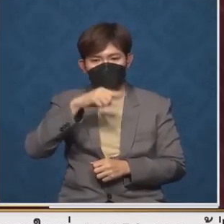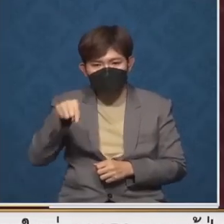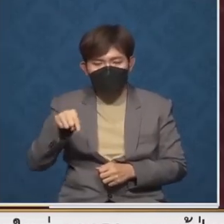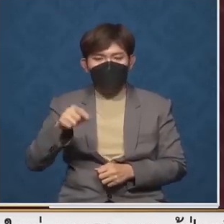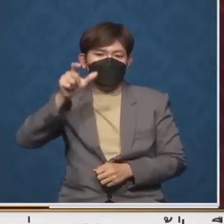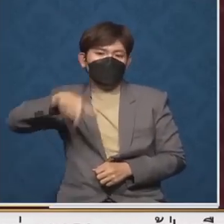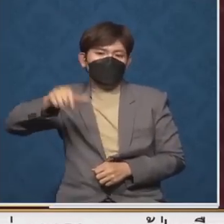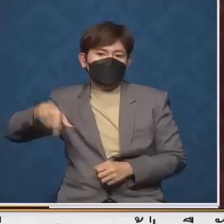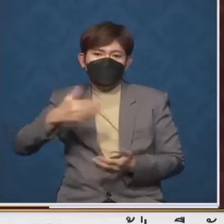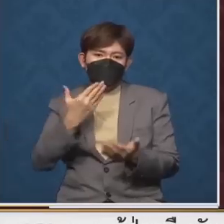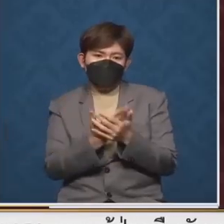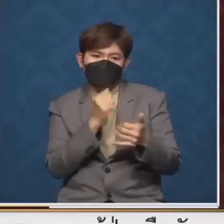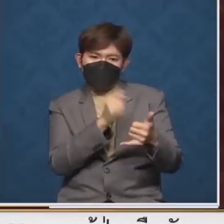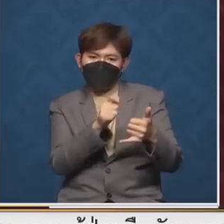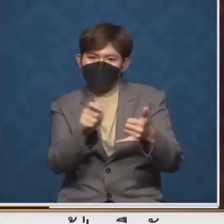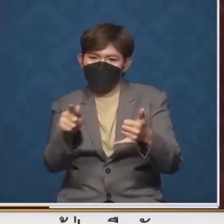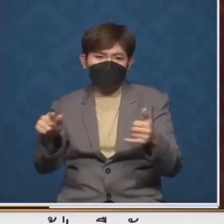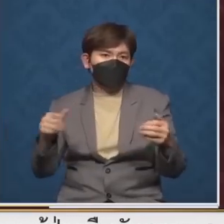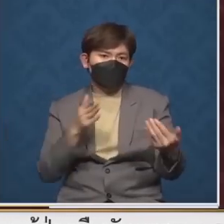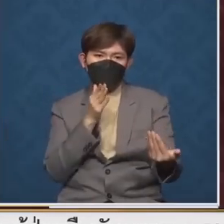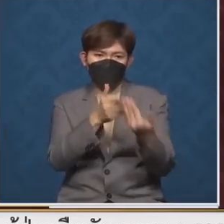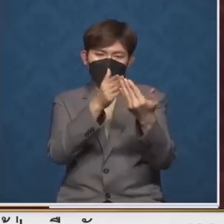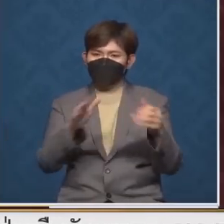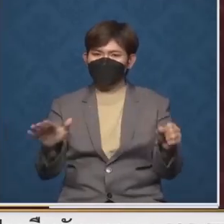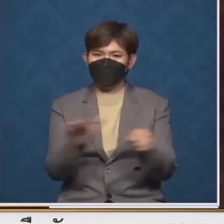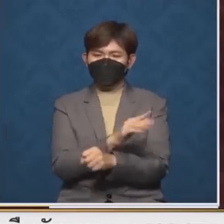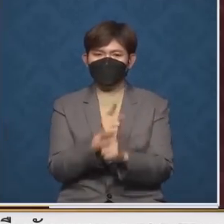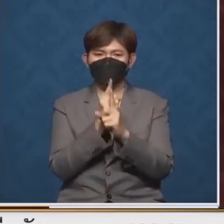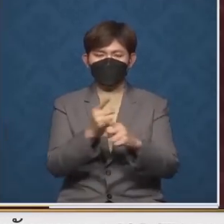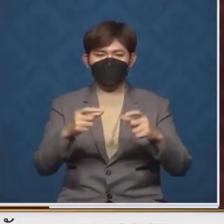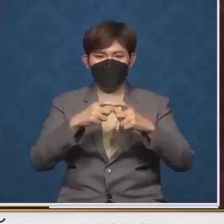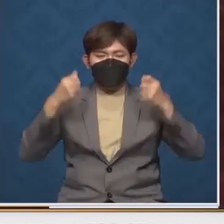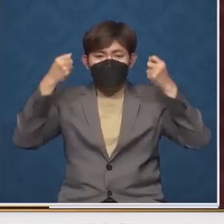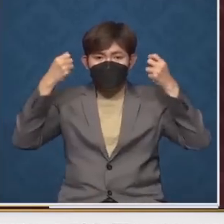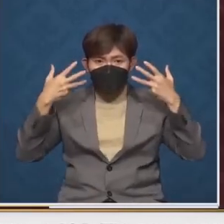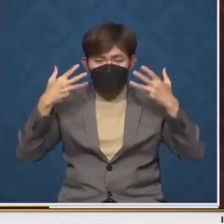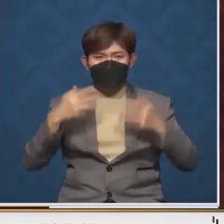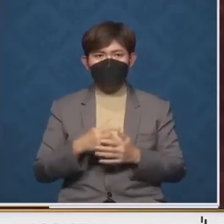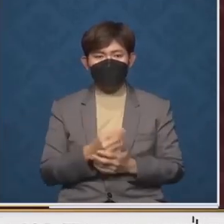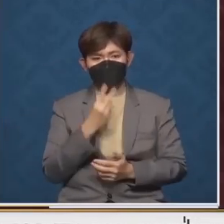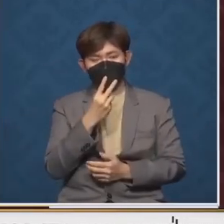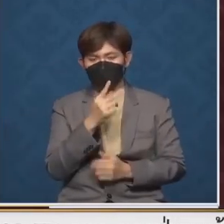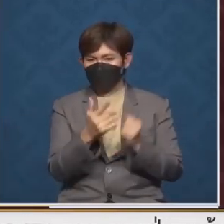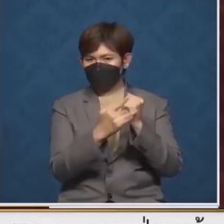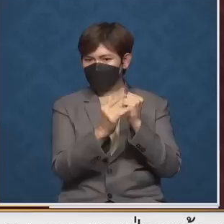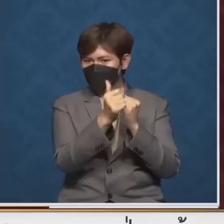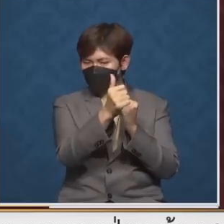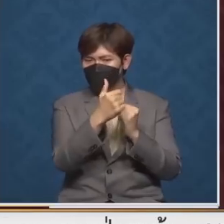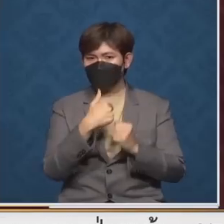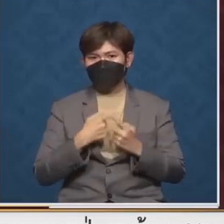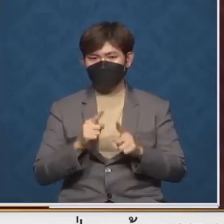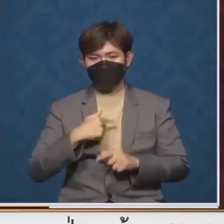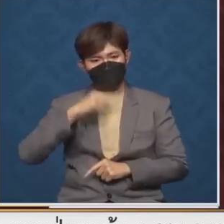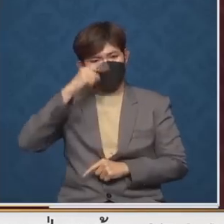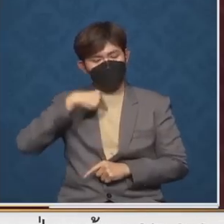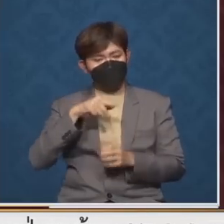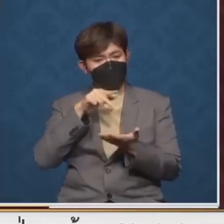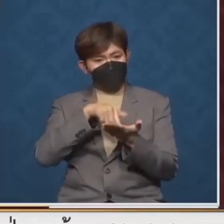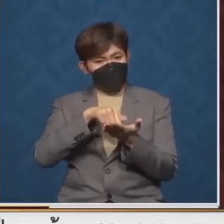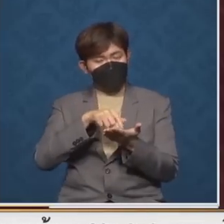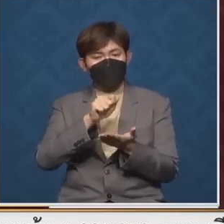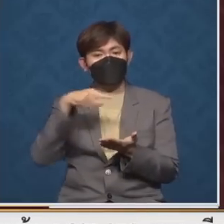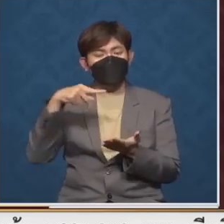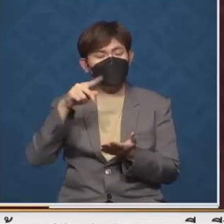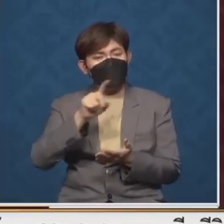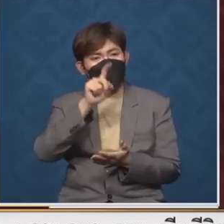จ่ายโดยตรงทันทีหมด จ่ายเงินตามบิประชาชน ขนาดประเทศเขา Hitechเราตองไปยื่น application ทำไปดแผนต่ไปคร